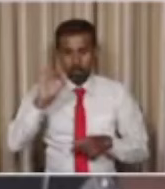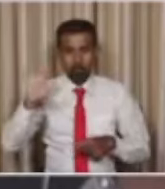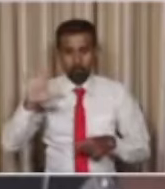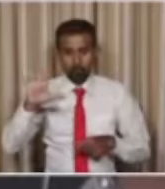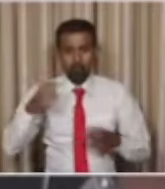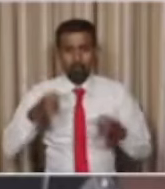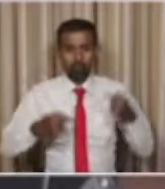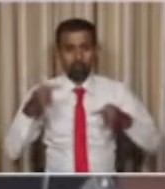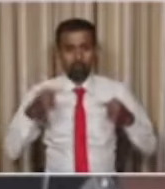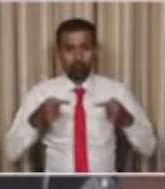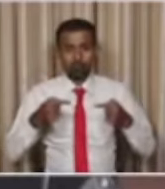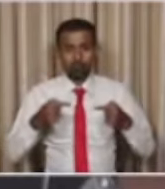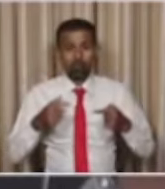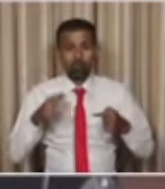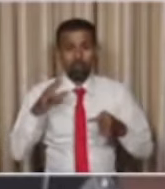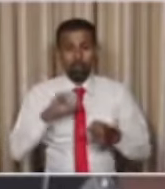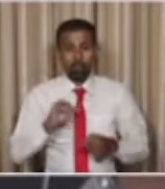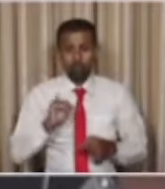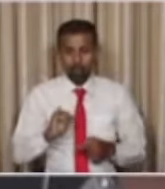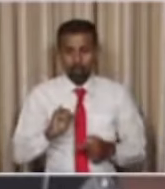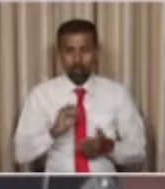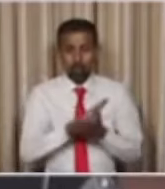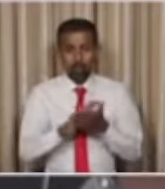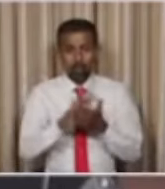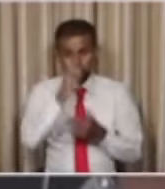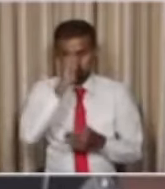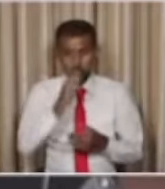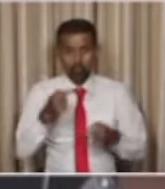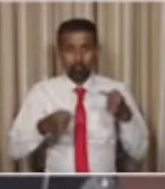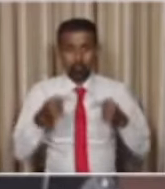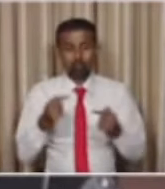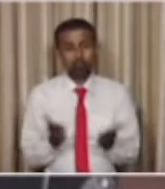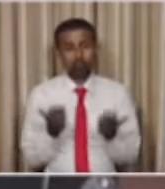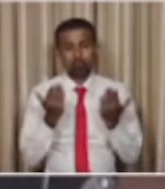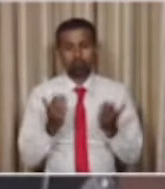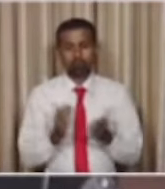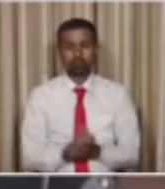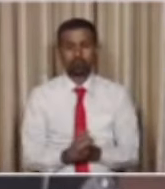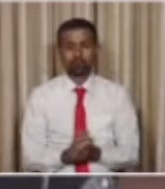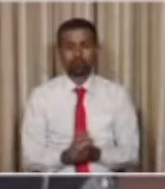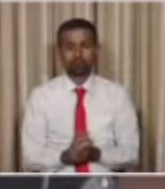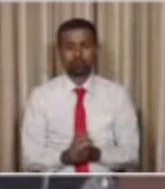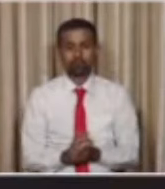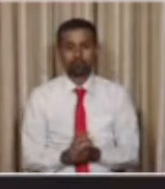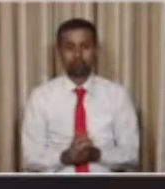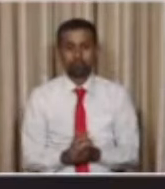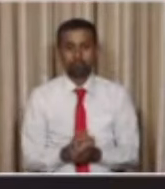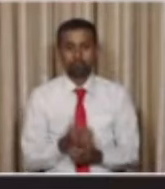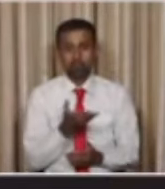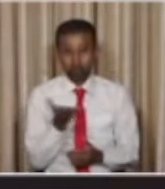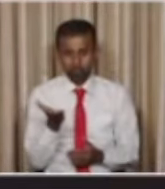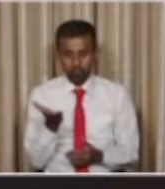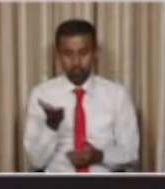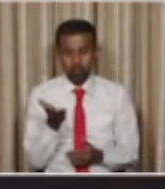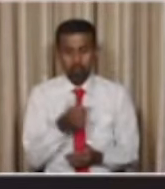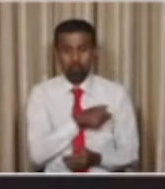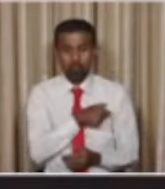pahwinekan maybe wadai orang gila, hari ini kan harus betul lagi wadai orang jambu. Sabar nak tu ma.